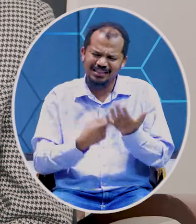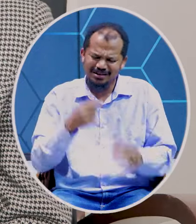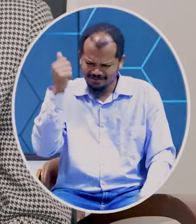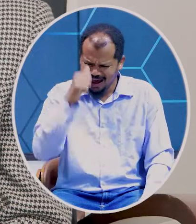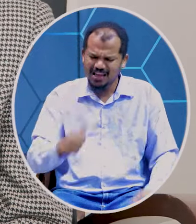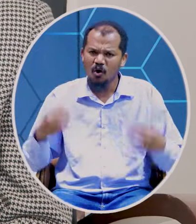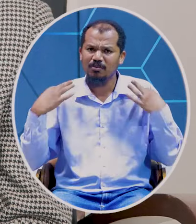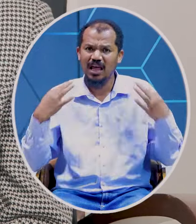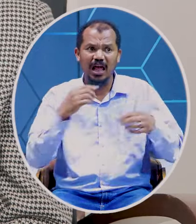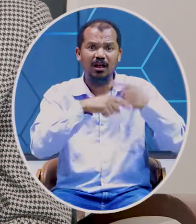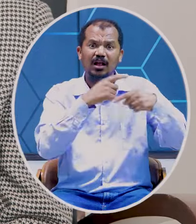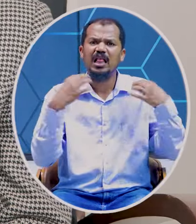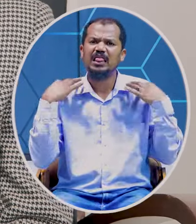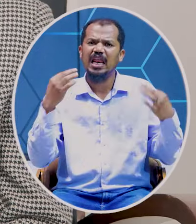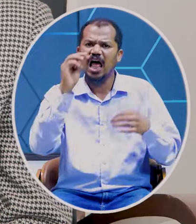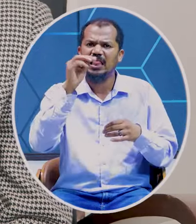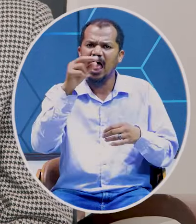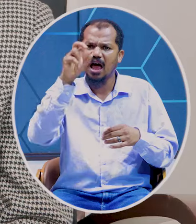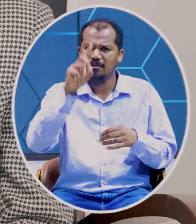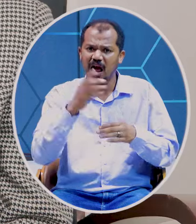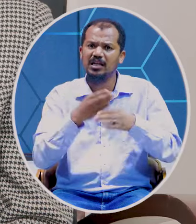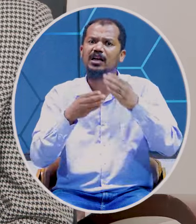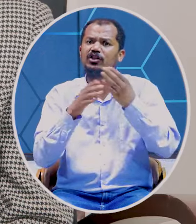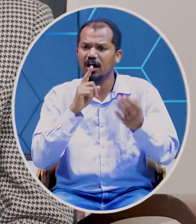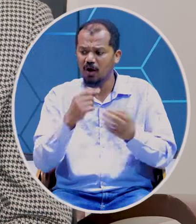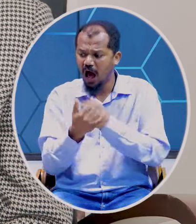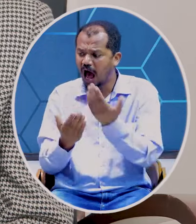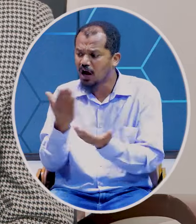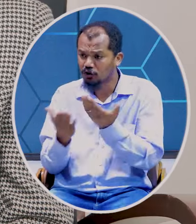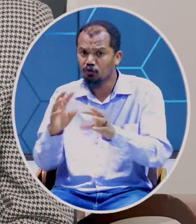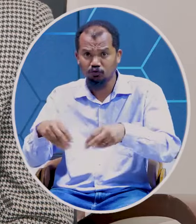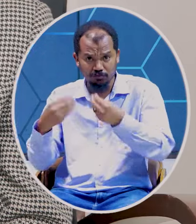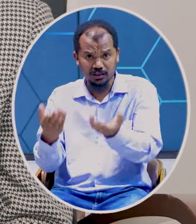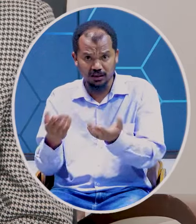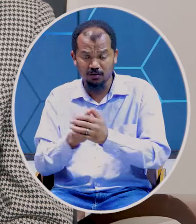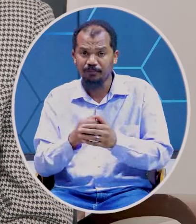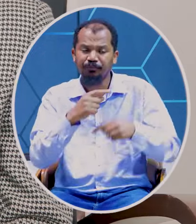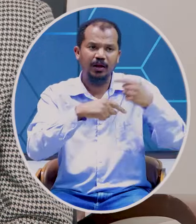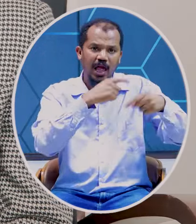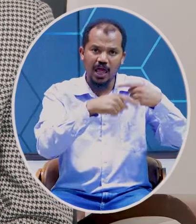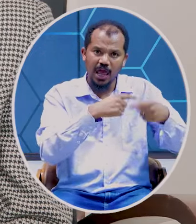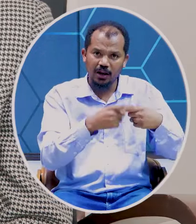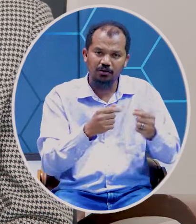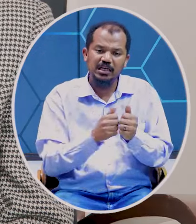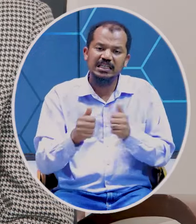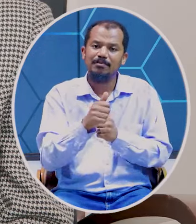ስለዚህ ማንኛውም የጤና ተቋም እንደው በጤና ጣቢያ ደረጃ ነው ይሄ አገልግሎት የሚሰጠው፣ ሄዶ የቅድመ